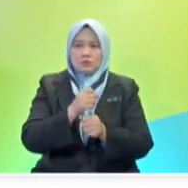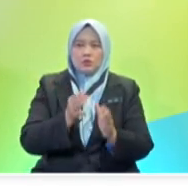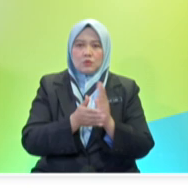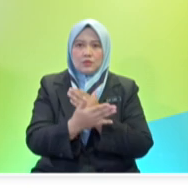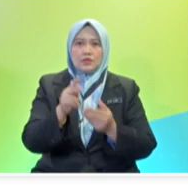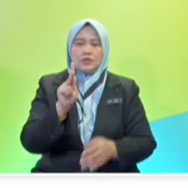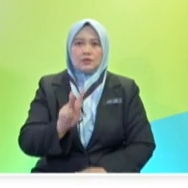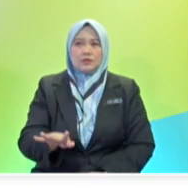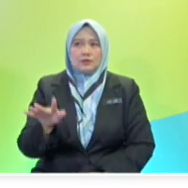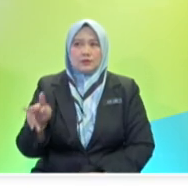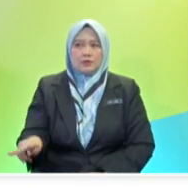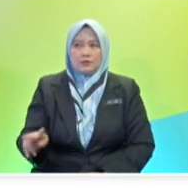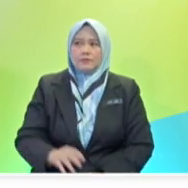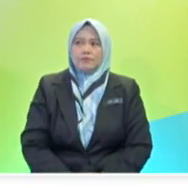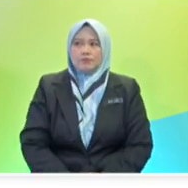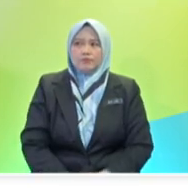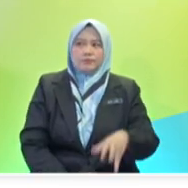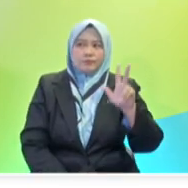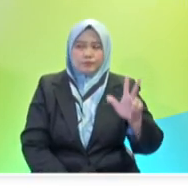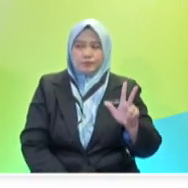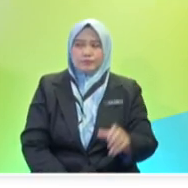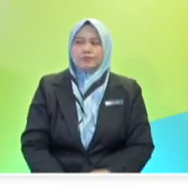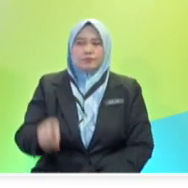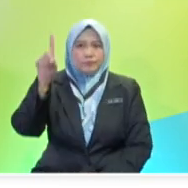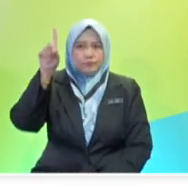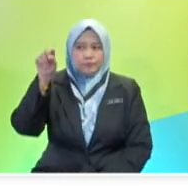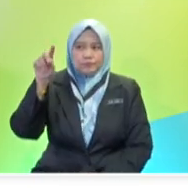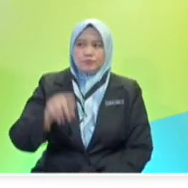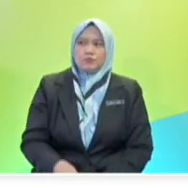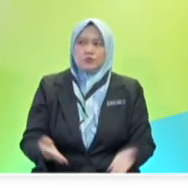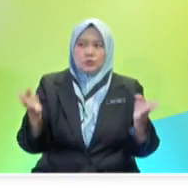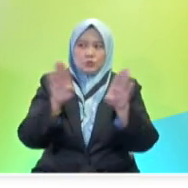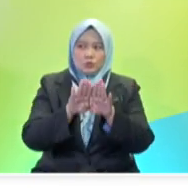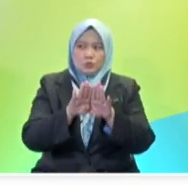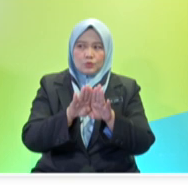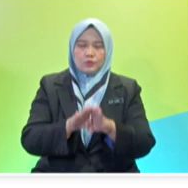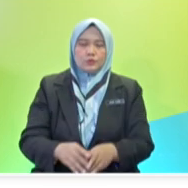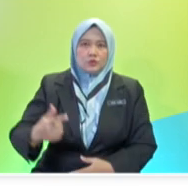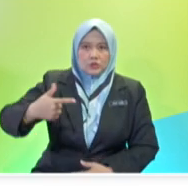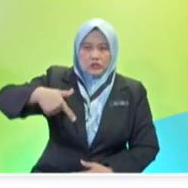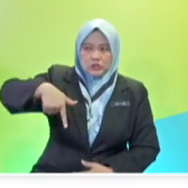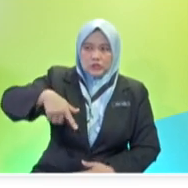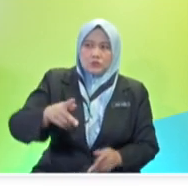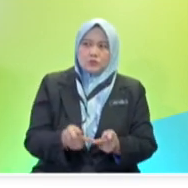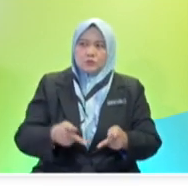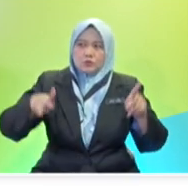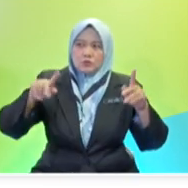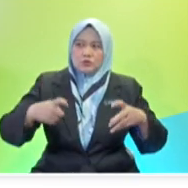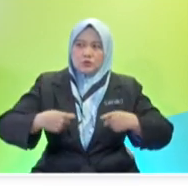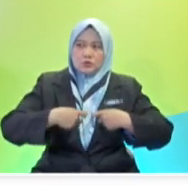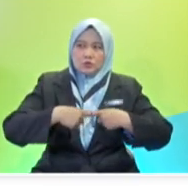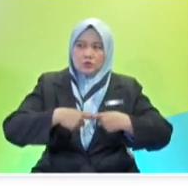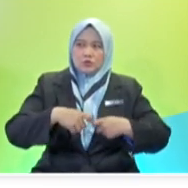Padamkan suis cerek, periuk nasi, peralatan elektrik dan